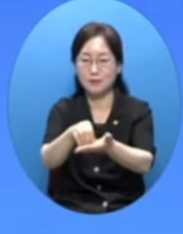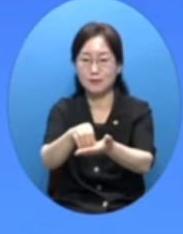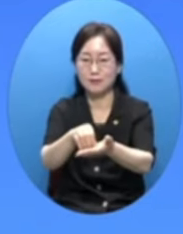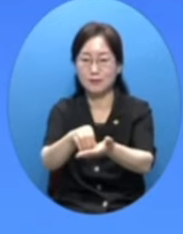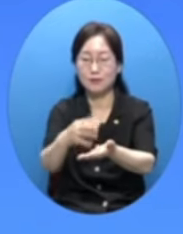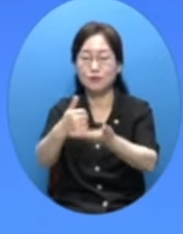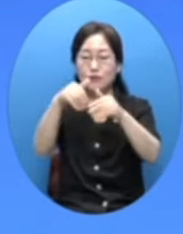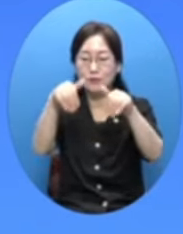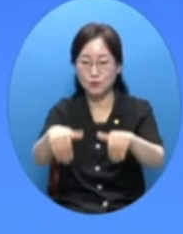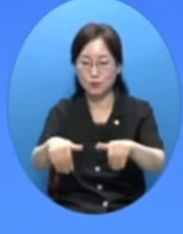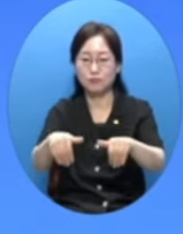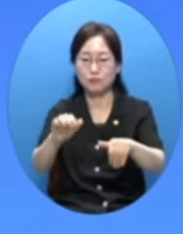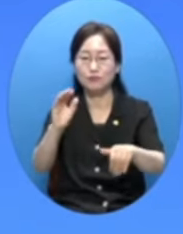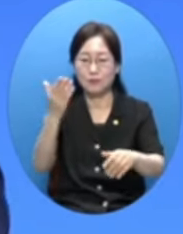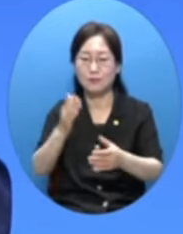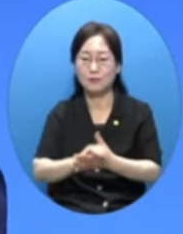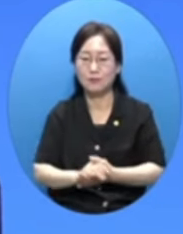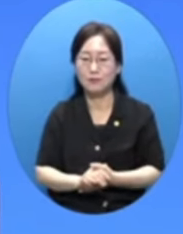주의종이 됐습니다.